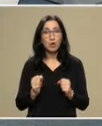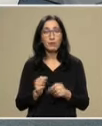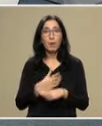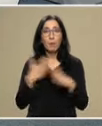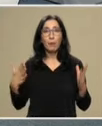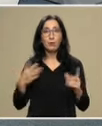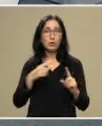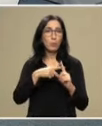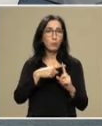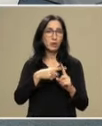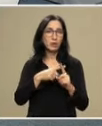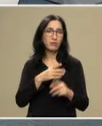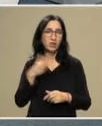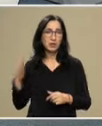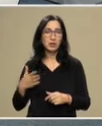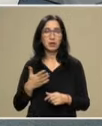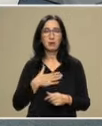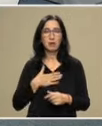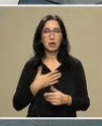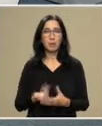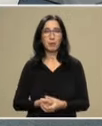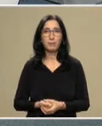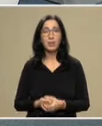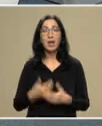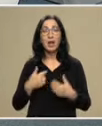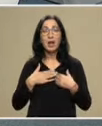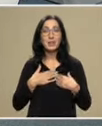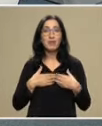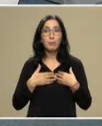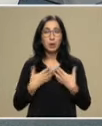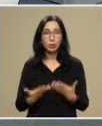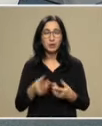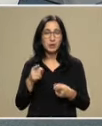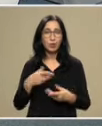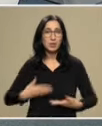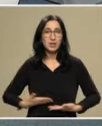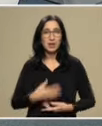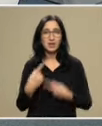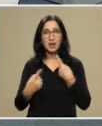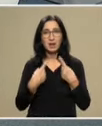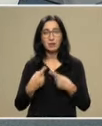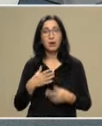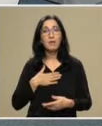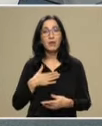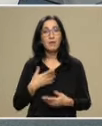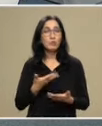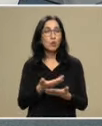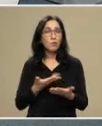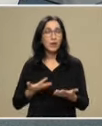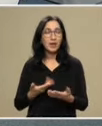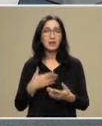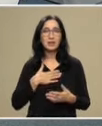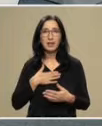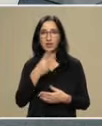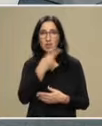повече позитивните страни да можем да прилагаме. Аз ви благодаря за този интересен разговор. Вярвам, че той е бил увлекателен и за